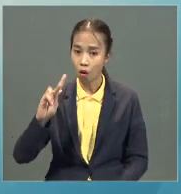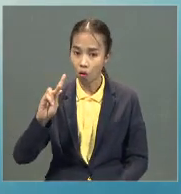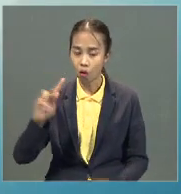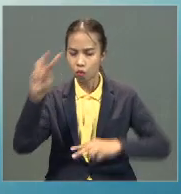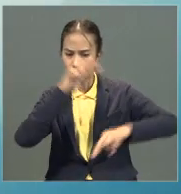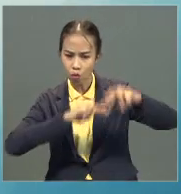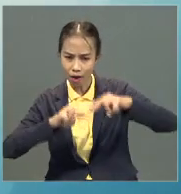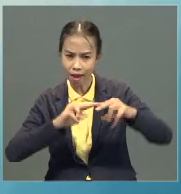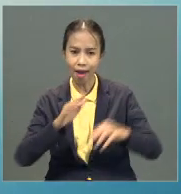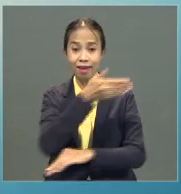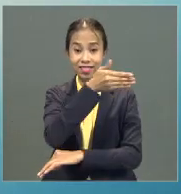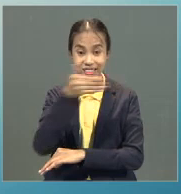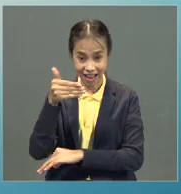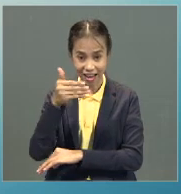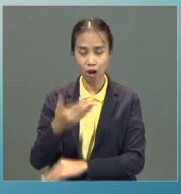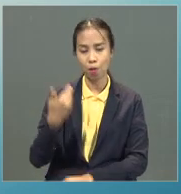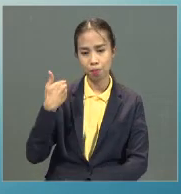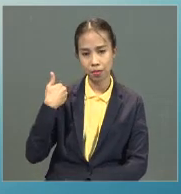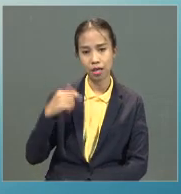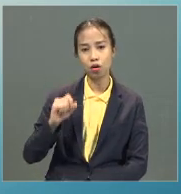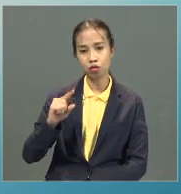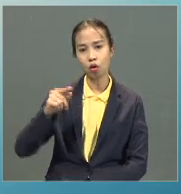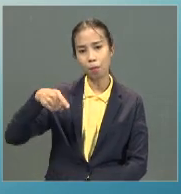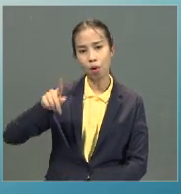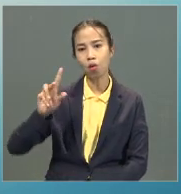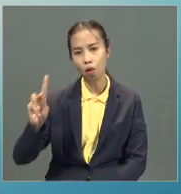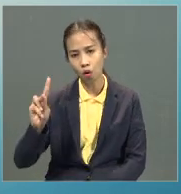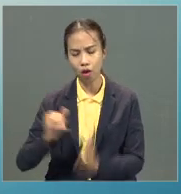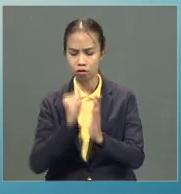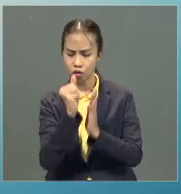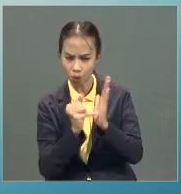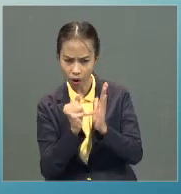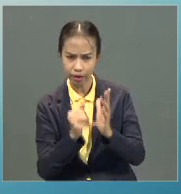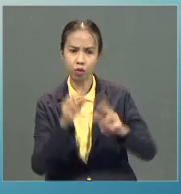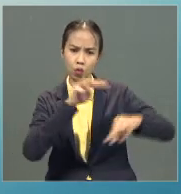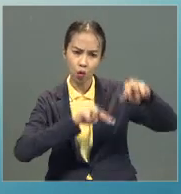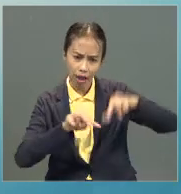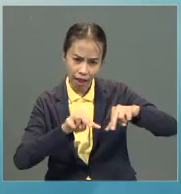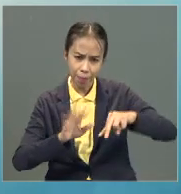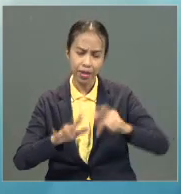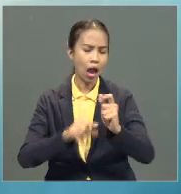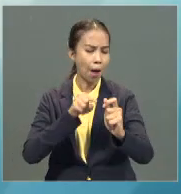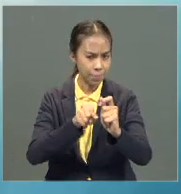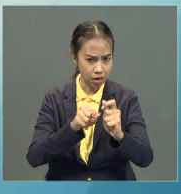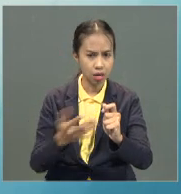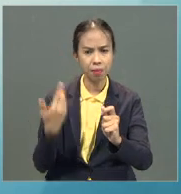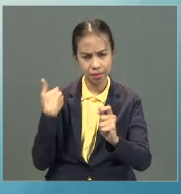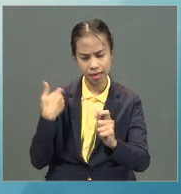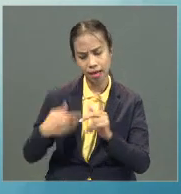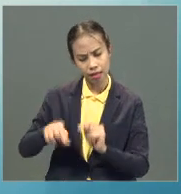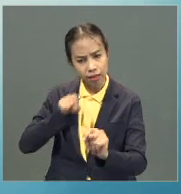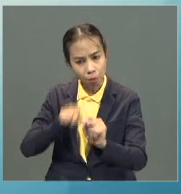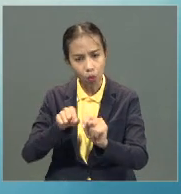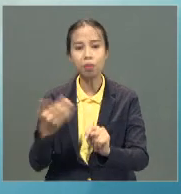มีสปกจังหวัดก็คือคณะกรรมการโรคติดต่อจังหวัดดูในระดับจังหวัดมีสปกอำเภอมีสปกตำบลนะ